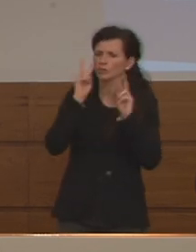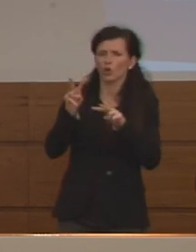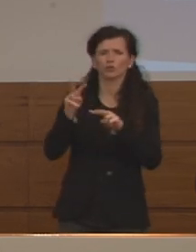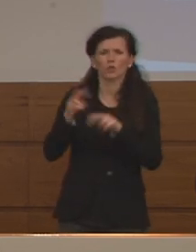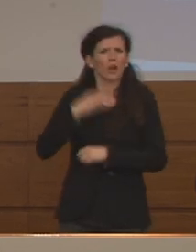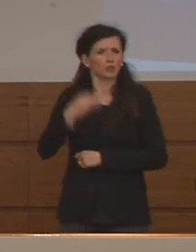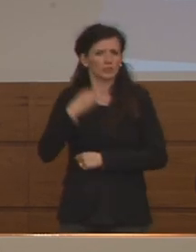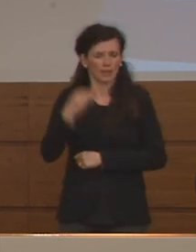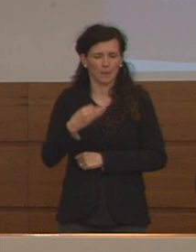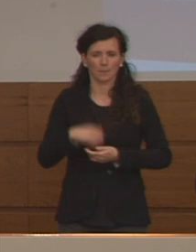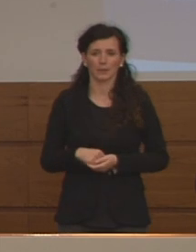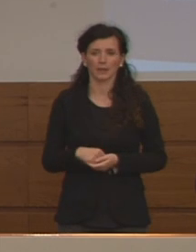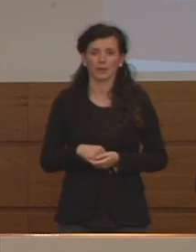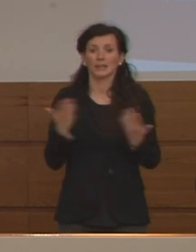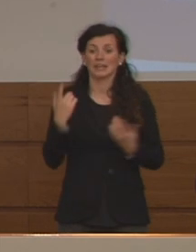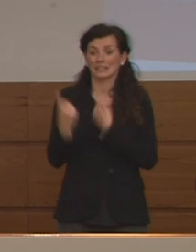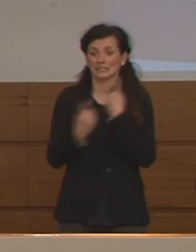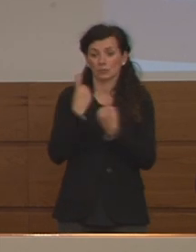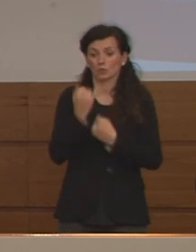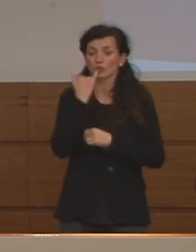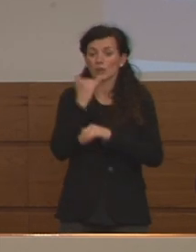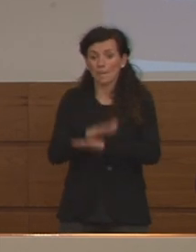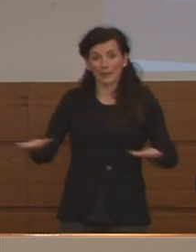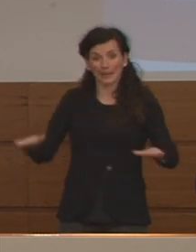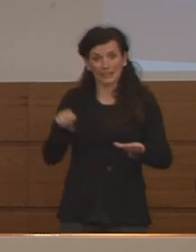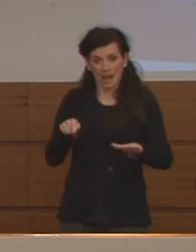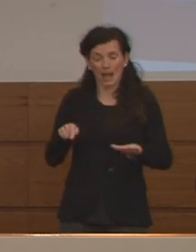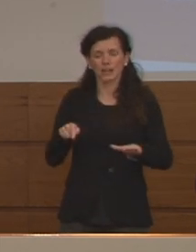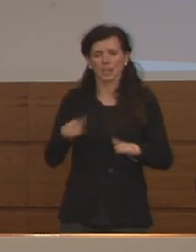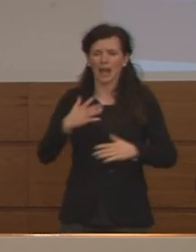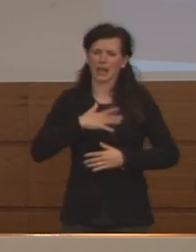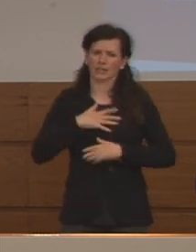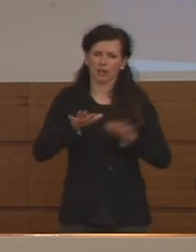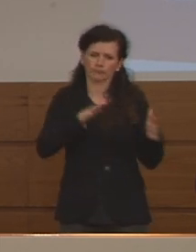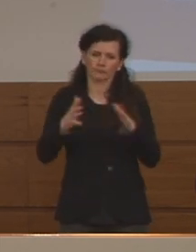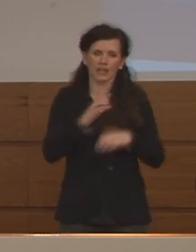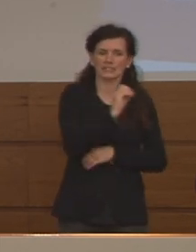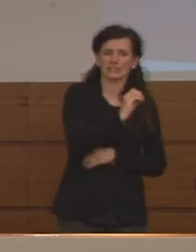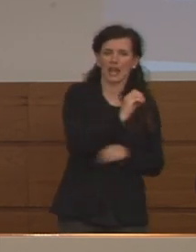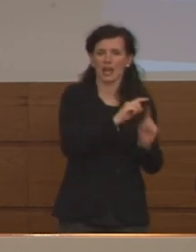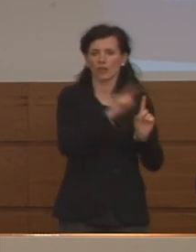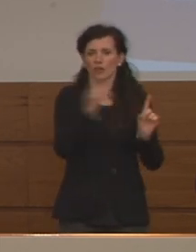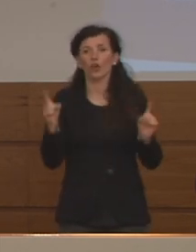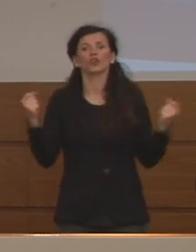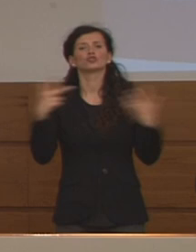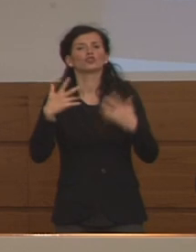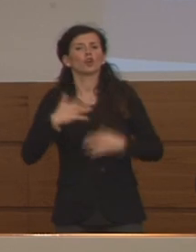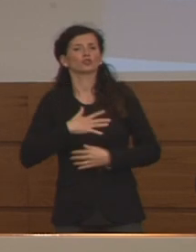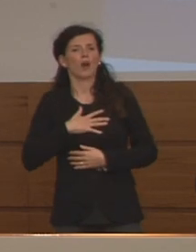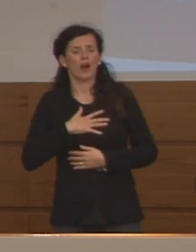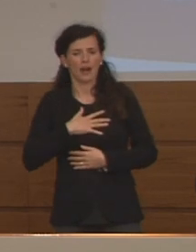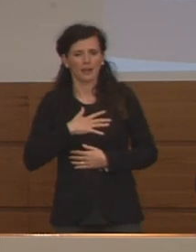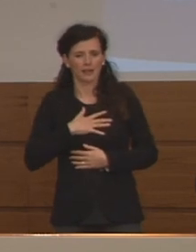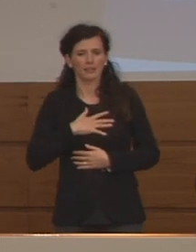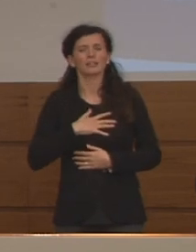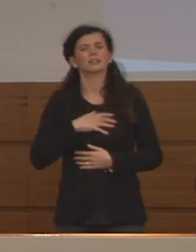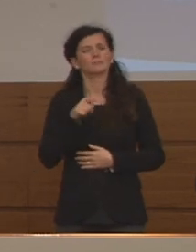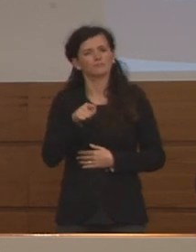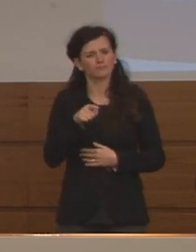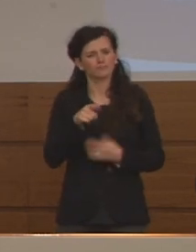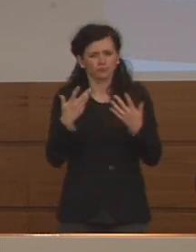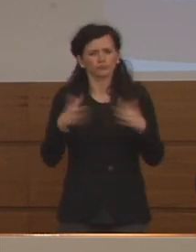quanto riguarda la situazione mediatica quindi parliamo di coloro di età compresa tra 0 e 18 anni sono state fatte